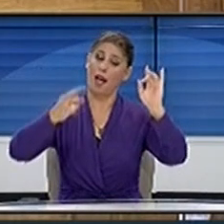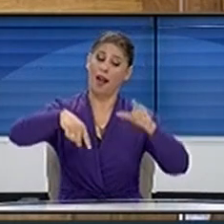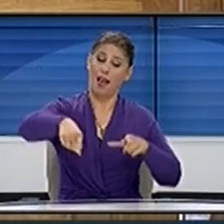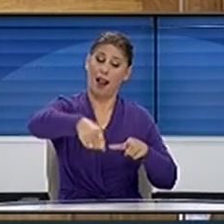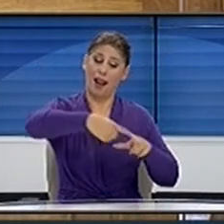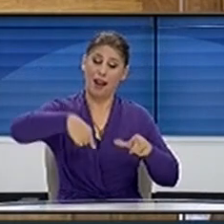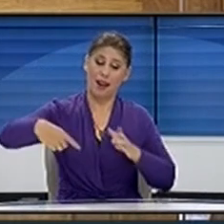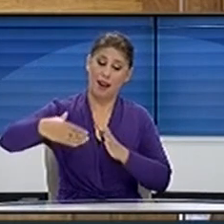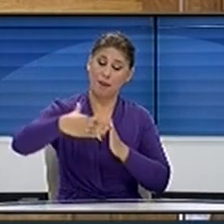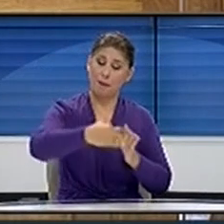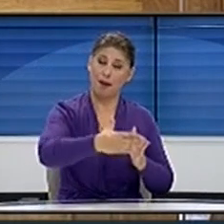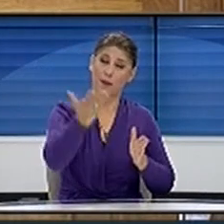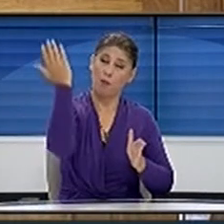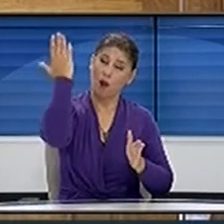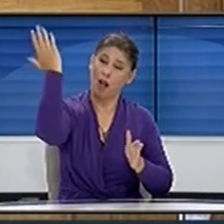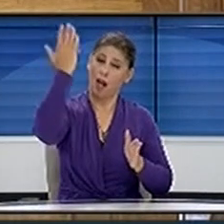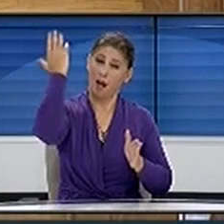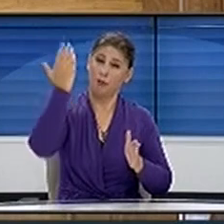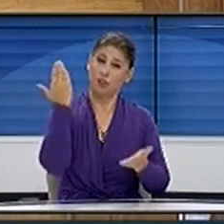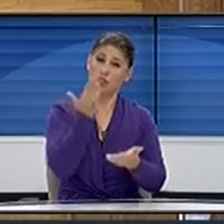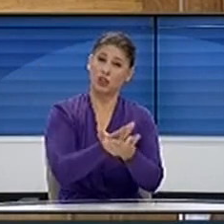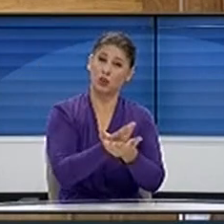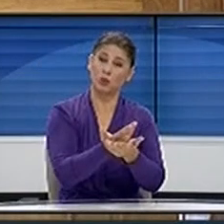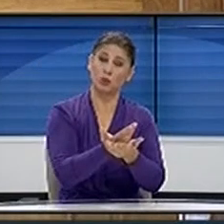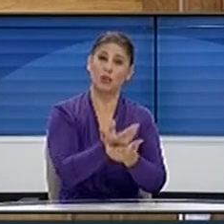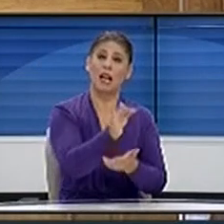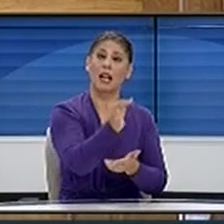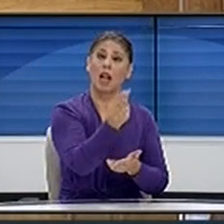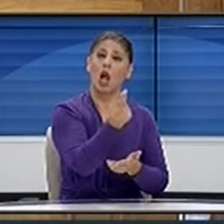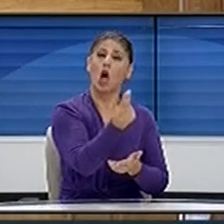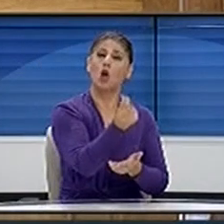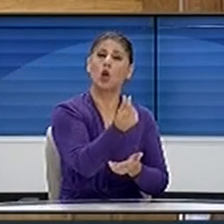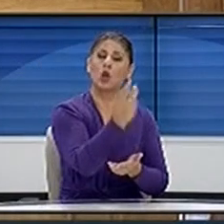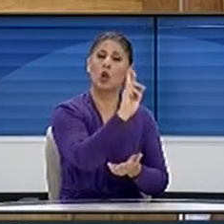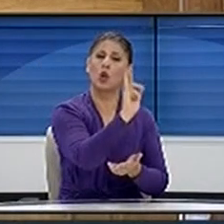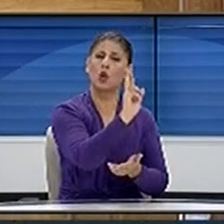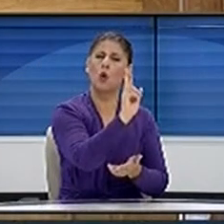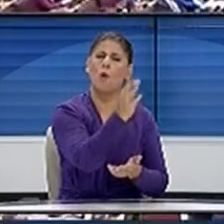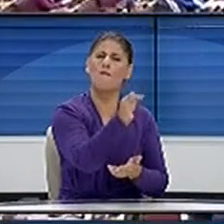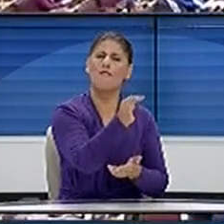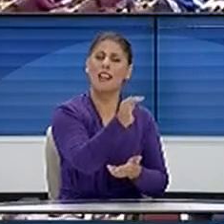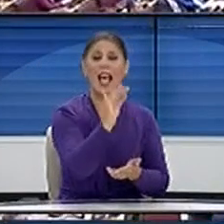τα οποία κάποτε κάποιοι ζητούσαν ρούβλια ή δραχμές.